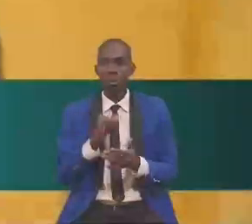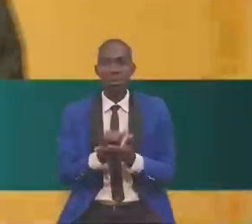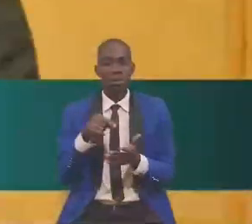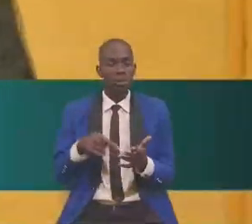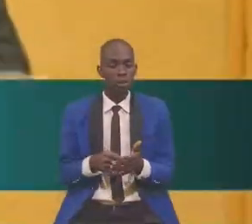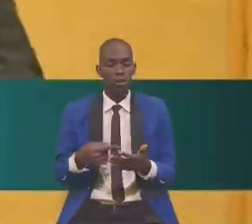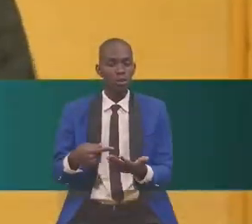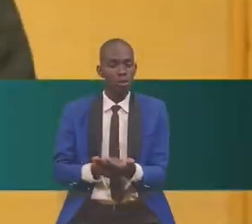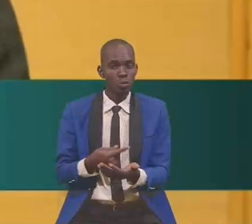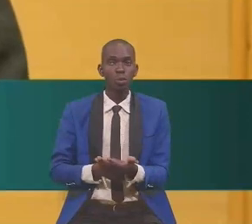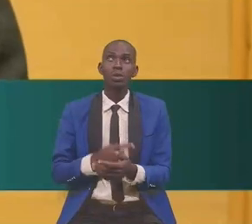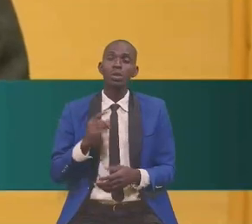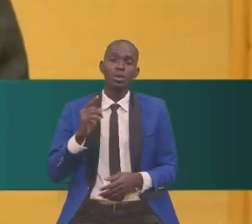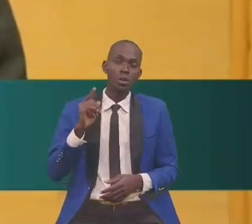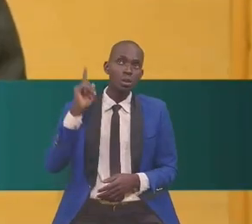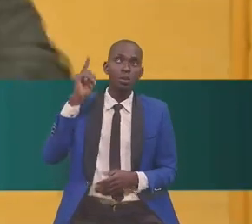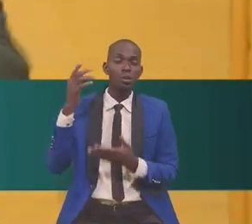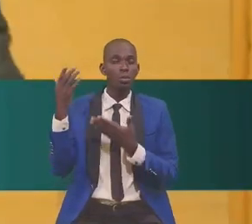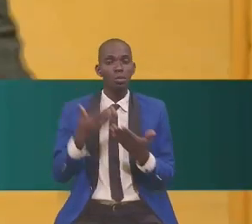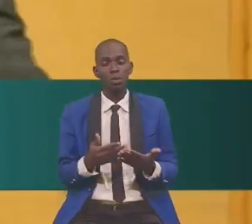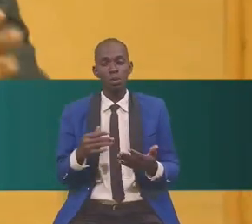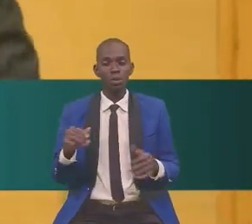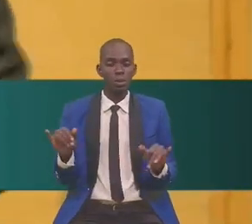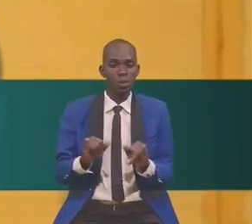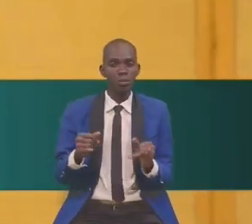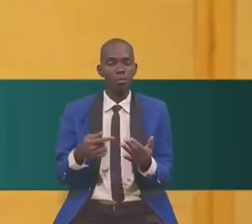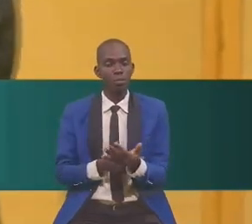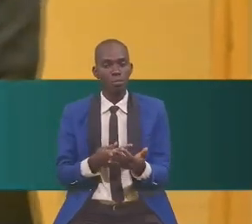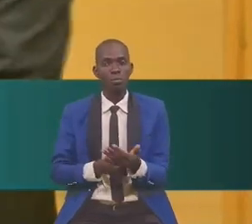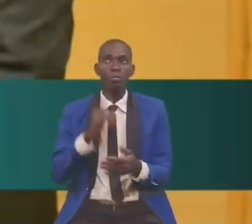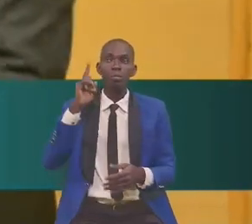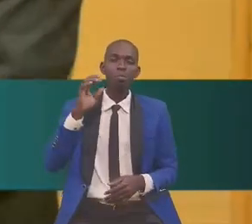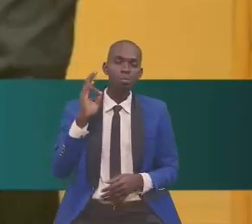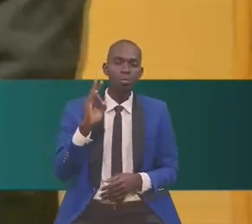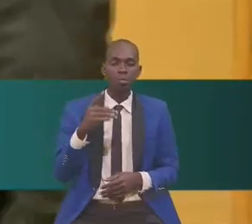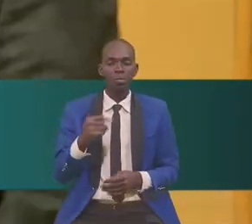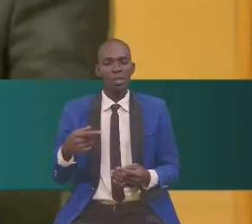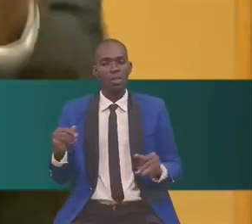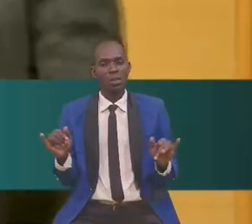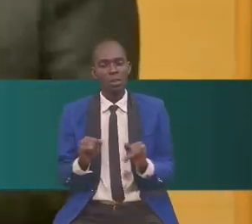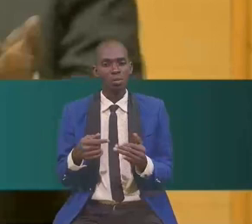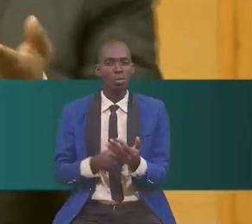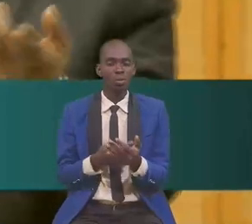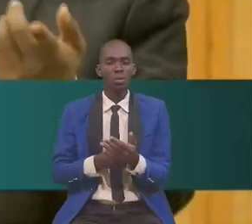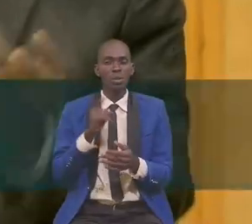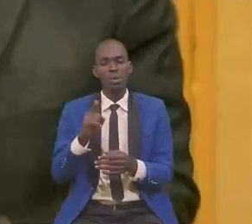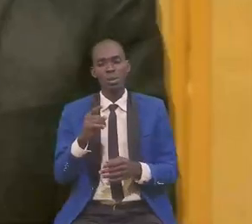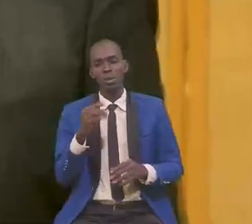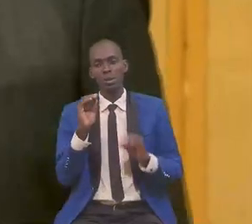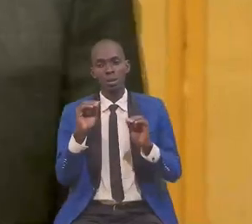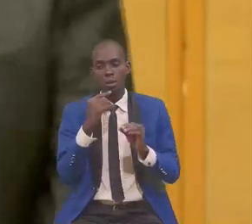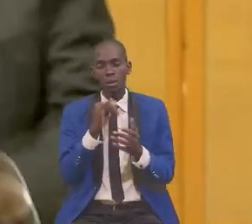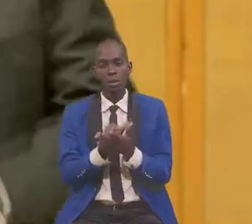amené, le même évangile qu'il a prêché, le même évangile qu'il a affirmé, et il a dit, cette bonne nouvelle du royaume